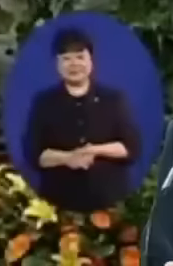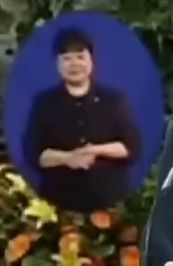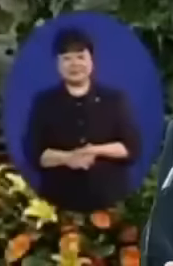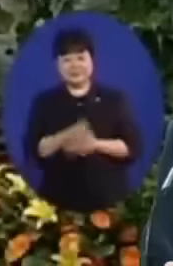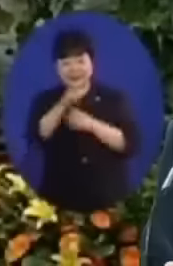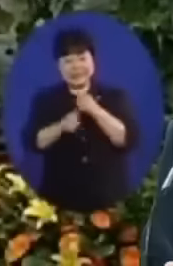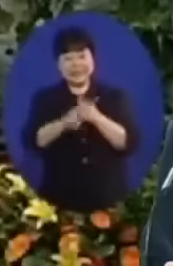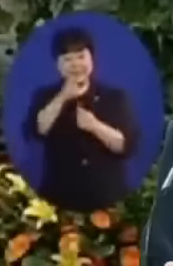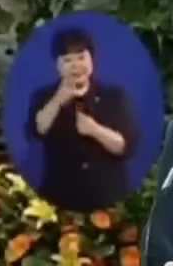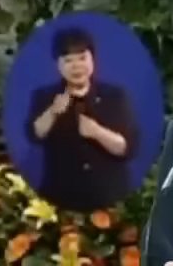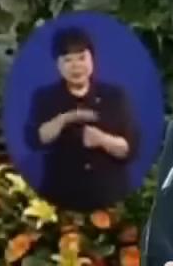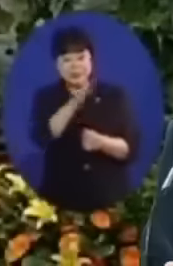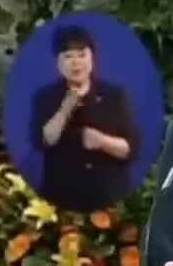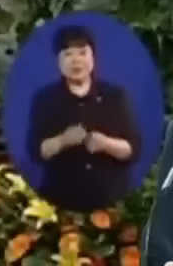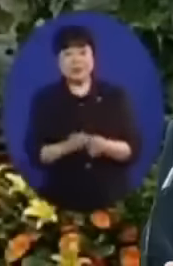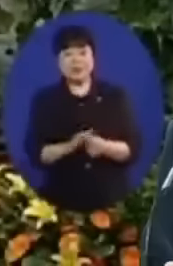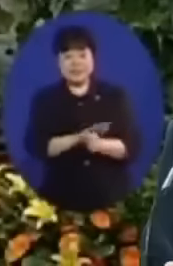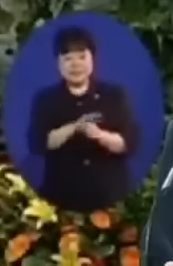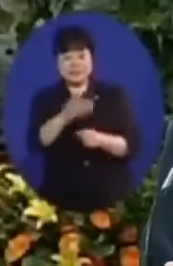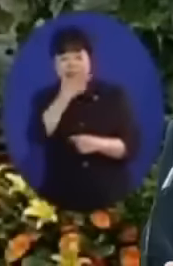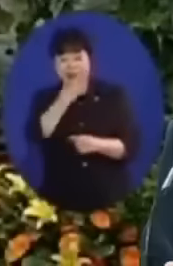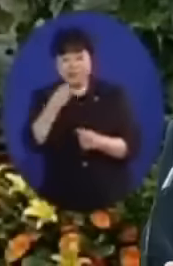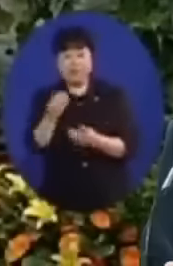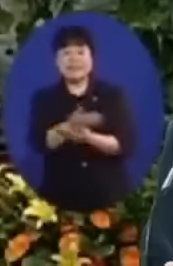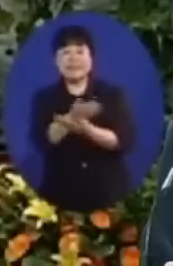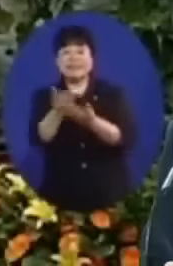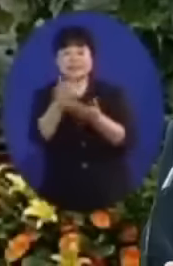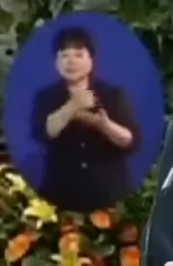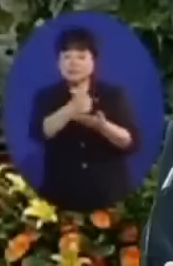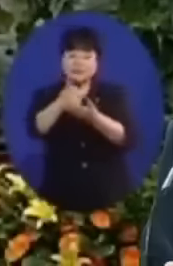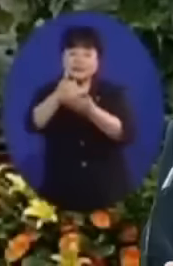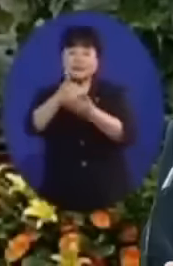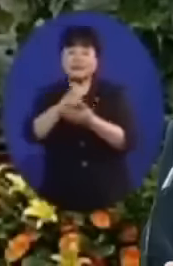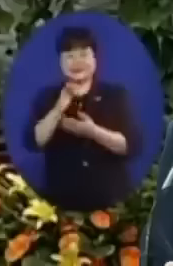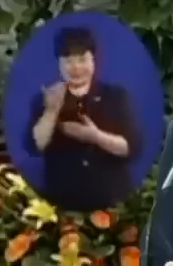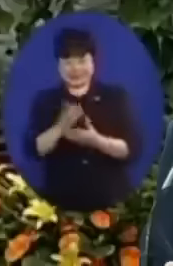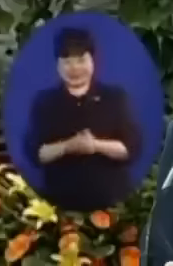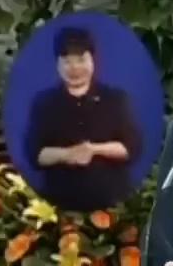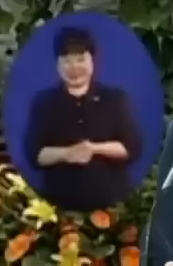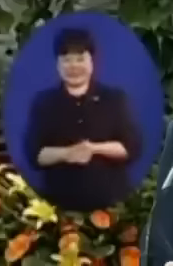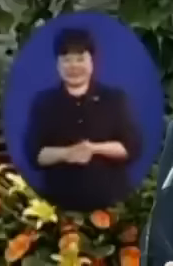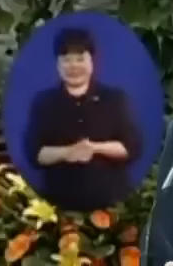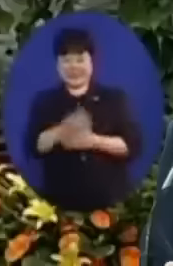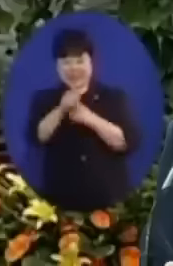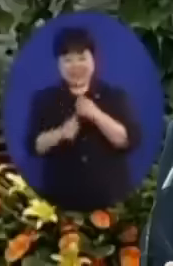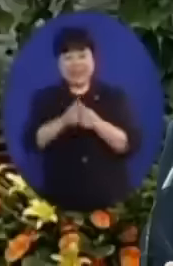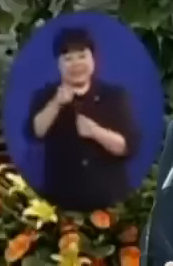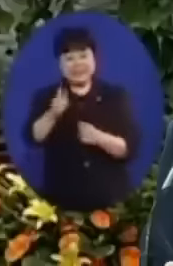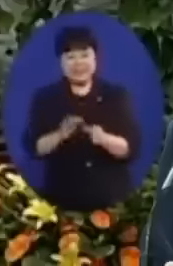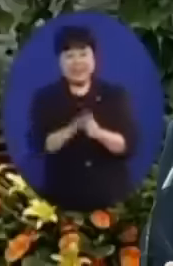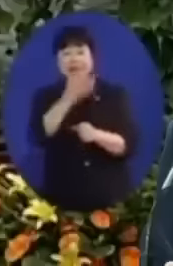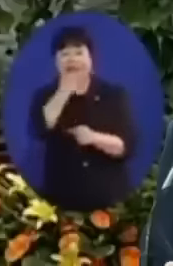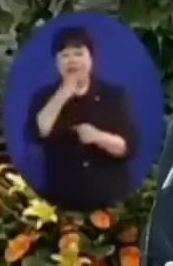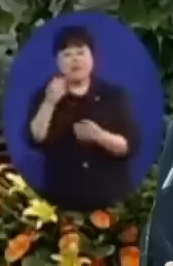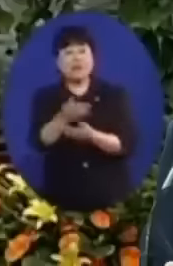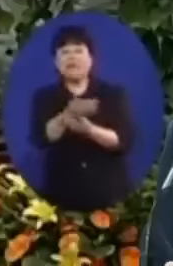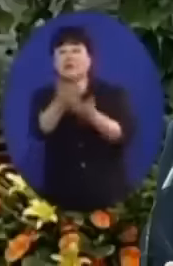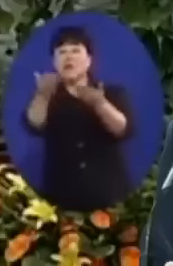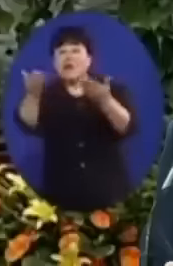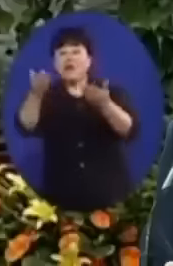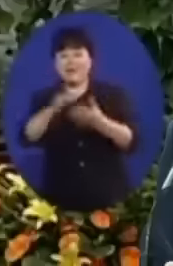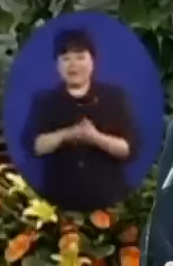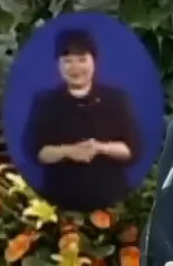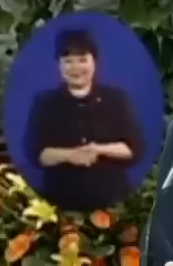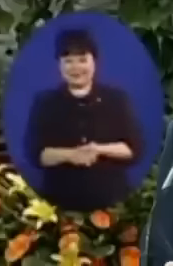그리고 하나님은 우리와 사랑과 행복을 나누는 하나님이십니다. 하나님이 사랑과 행복을 나누어 주기를 원합니다.